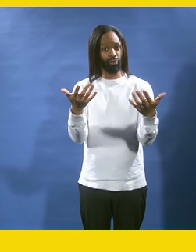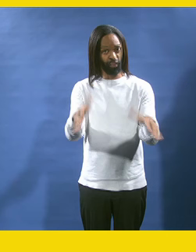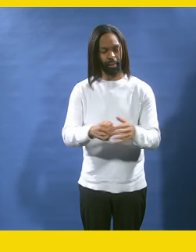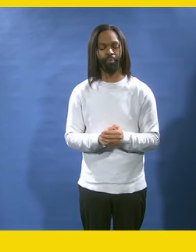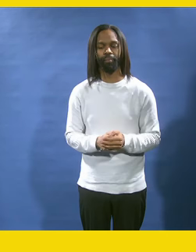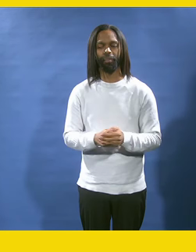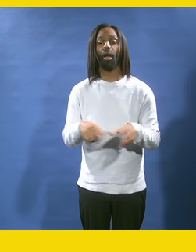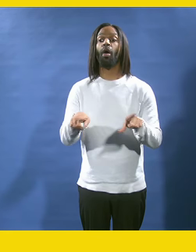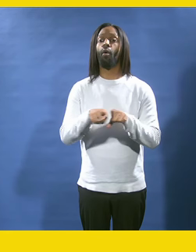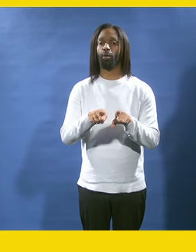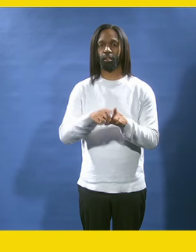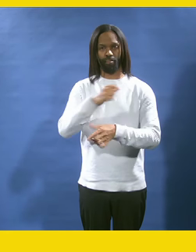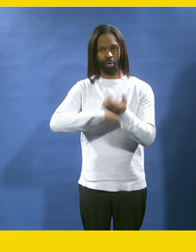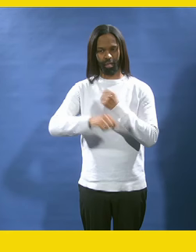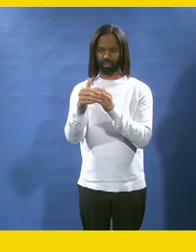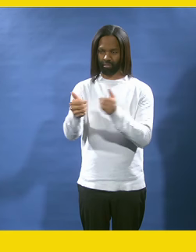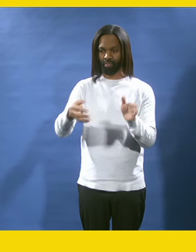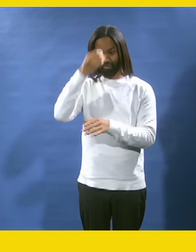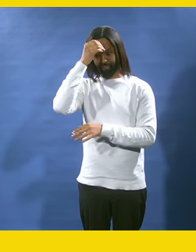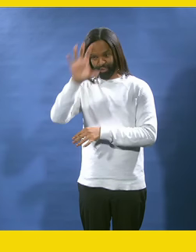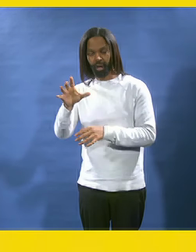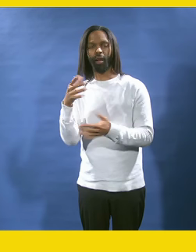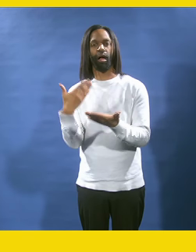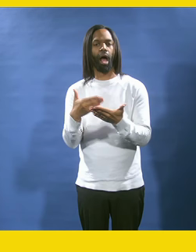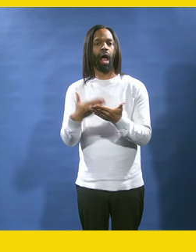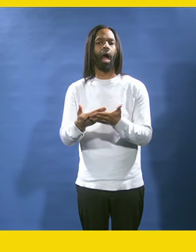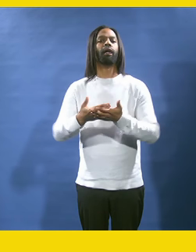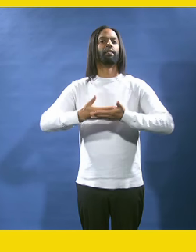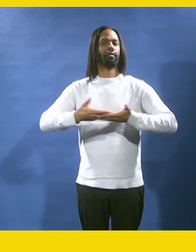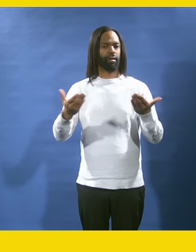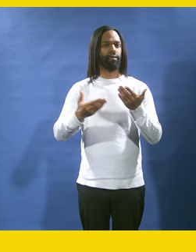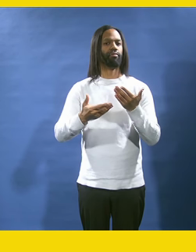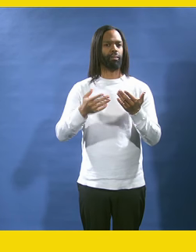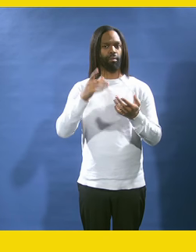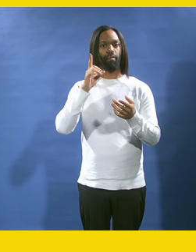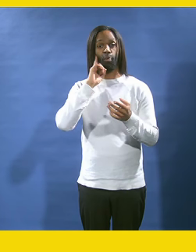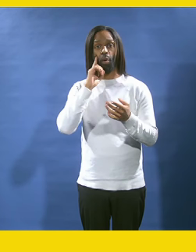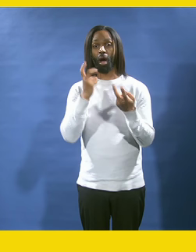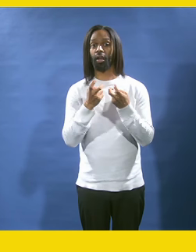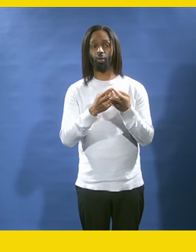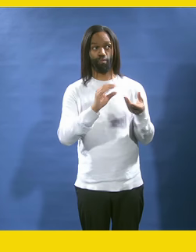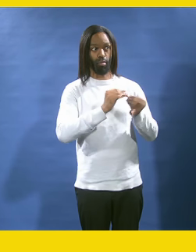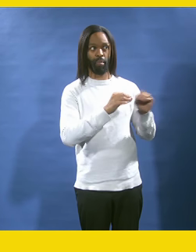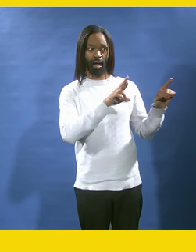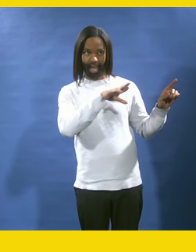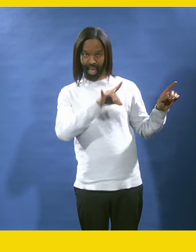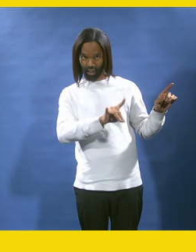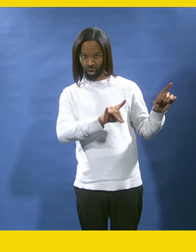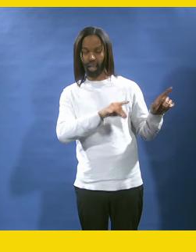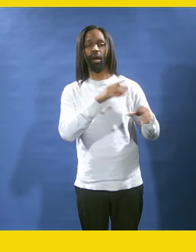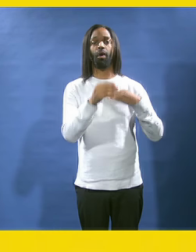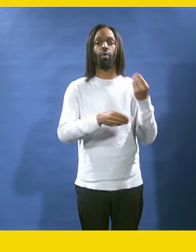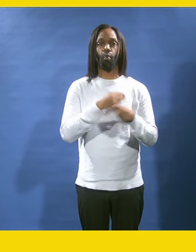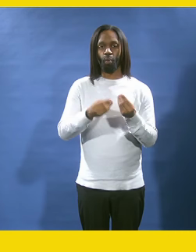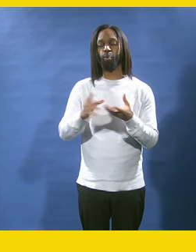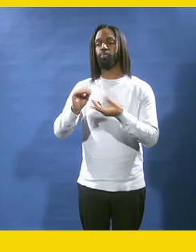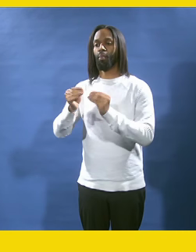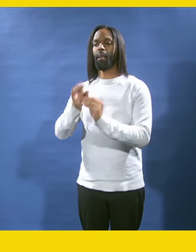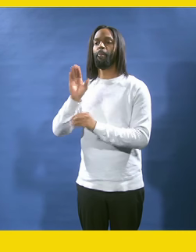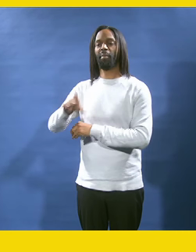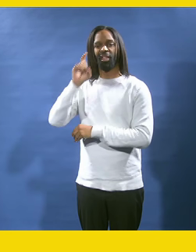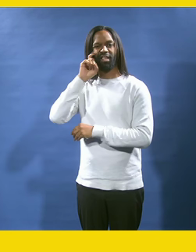fonctionnement simplifié pour permettre de bonnes communications des problèmes liés aux ressources humaines et surtout à tout problème de caractère